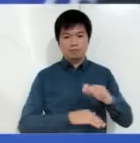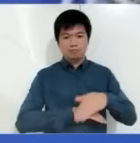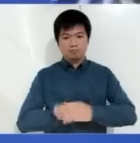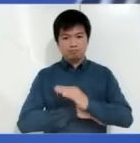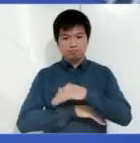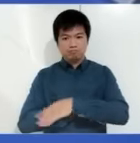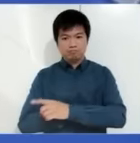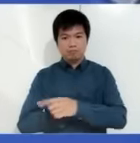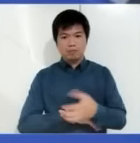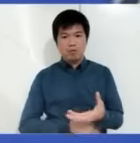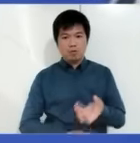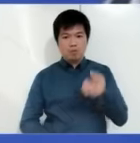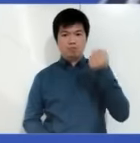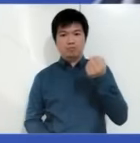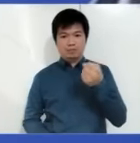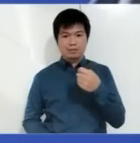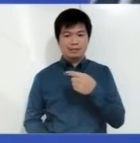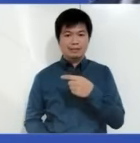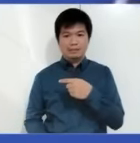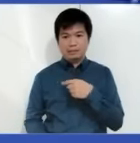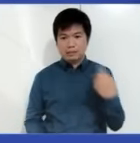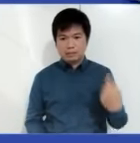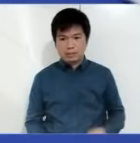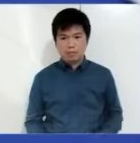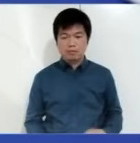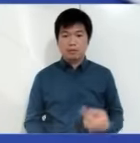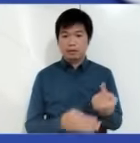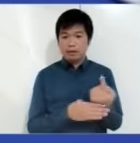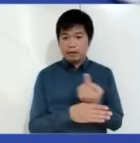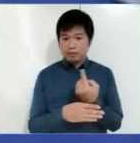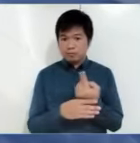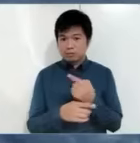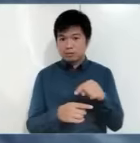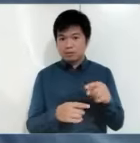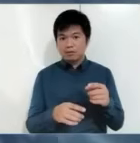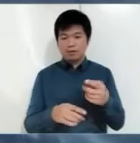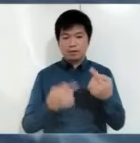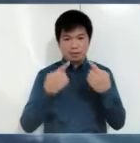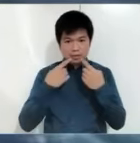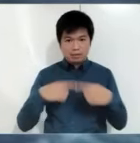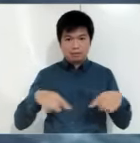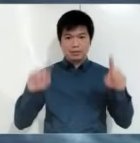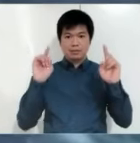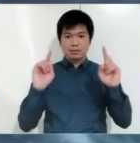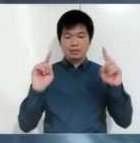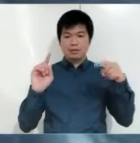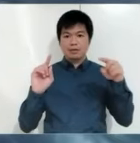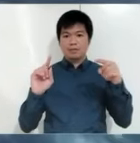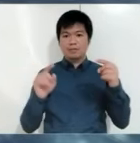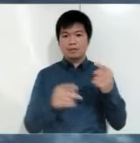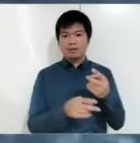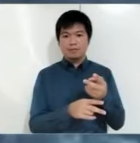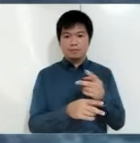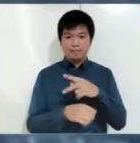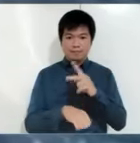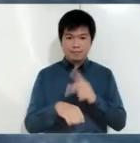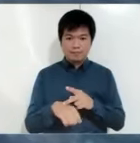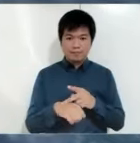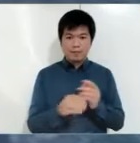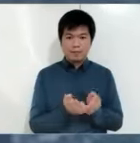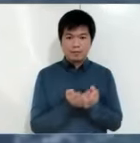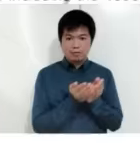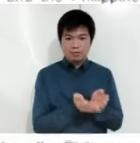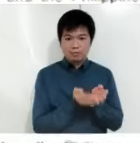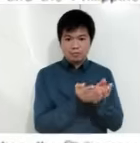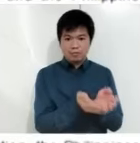China. Noong nakaraang linggo ay matagumpay na naisagawa ng Pilipinas ang resupply mission sa BRP Sierra Madre kahit pati ng kaitong harangin ng China